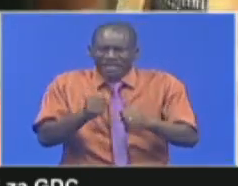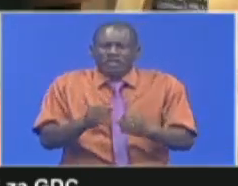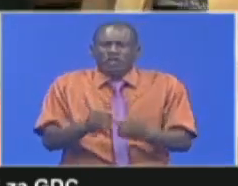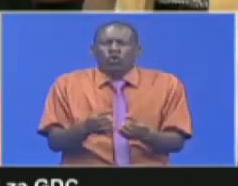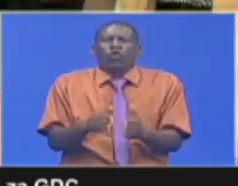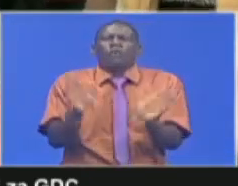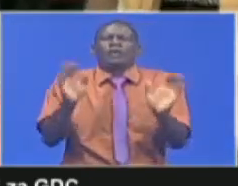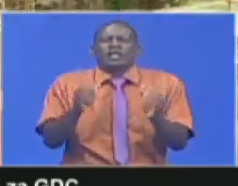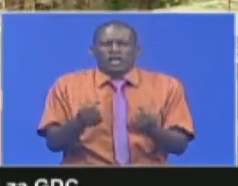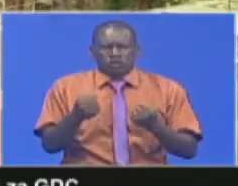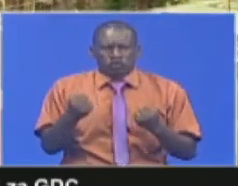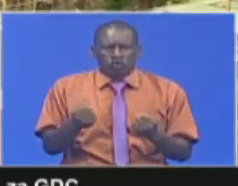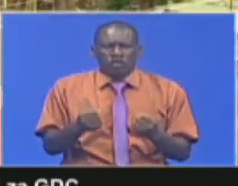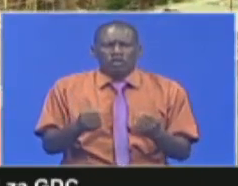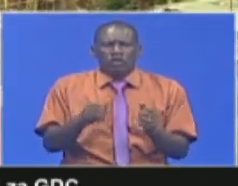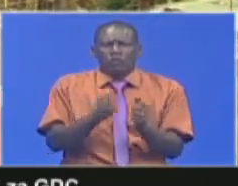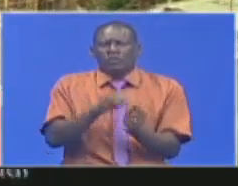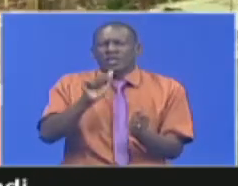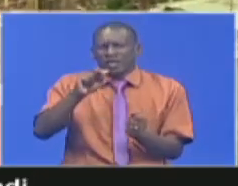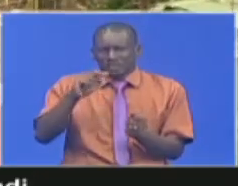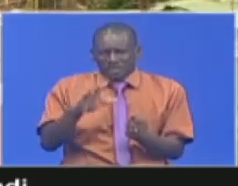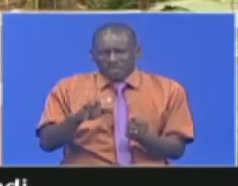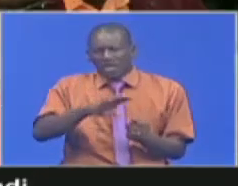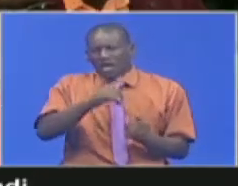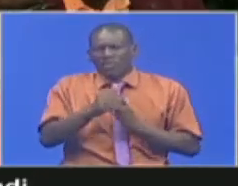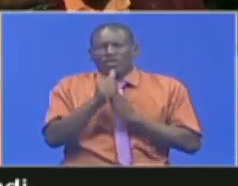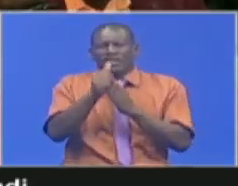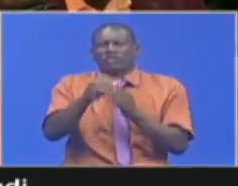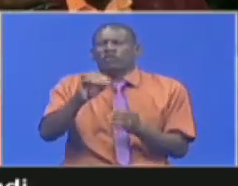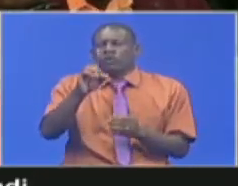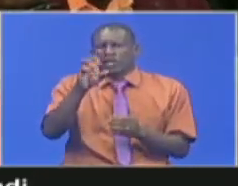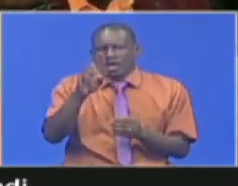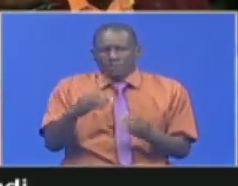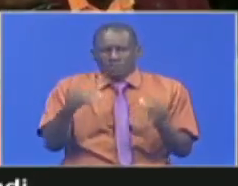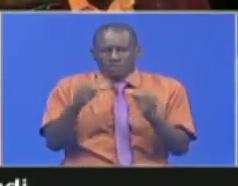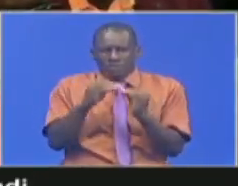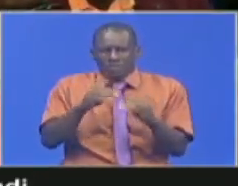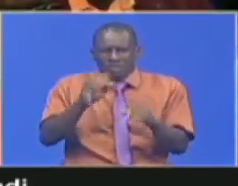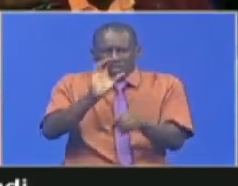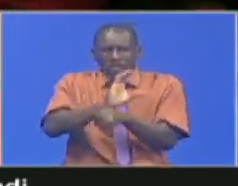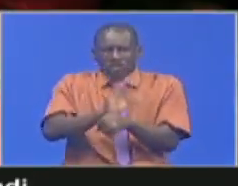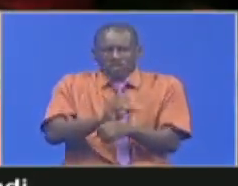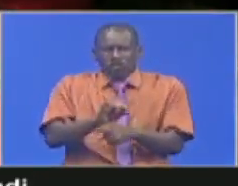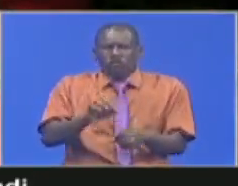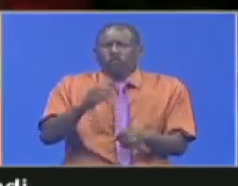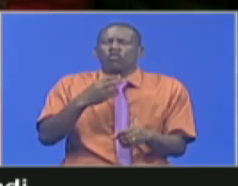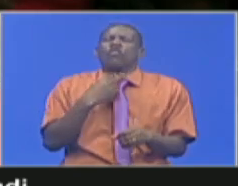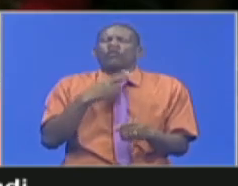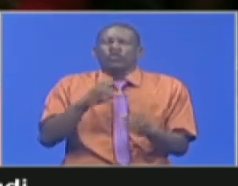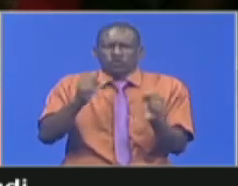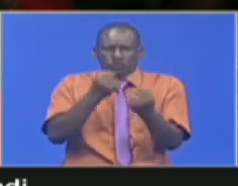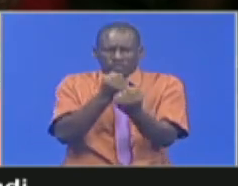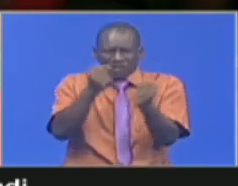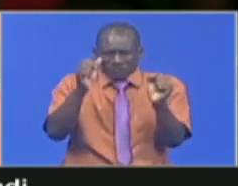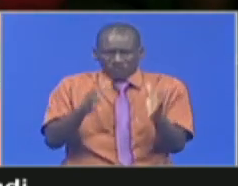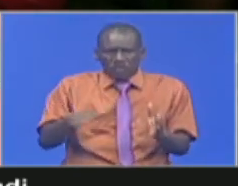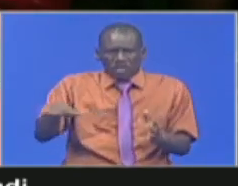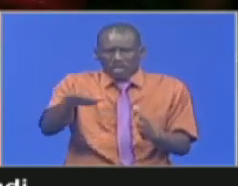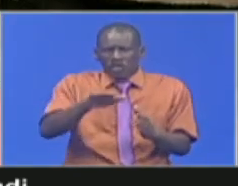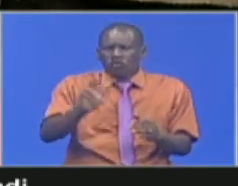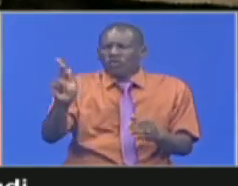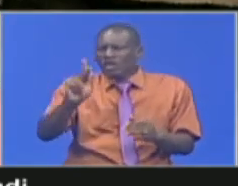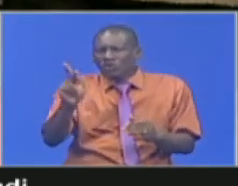Mbali na ANC, viongozi wa chama cha ODM walikusanyika katika kanisa la Voice of Salvation, eneo la